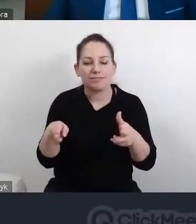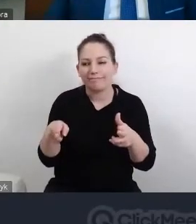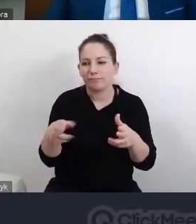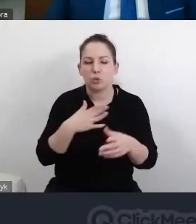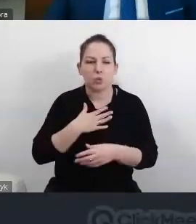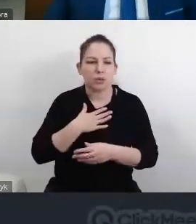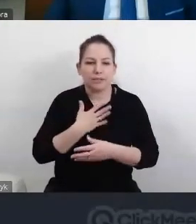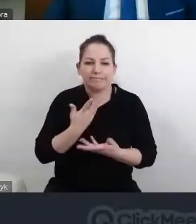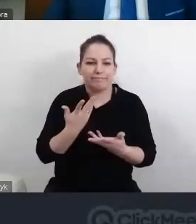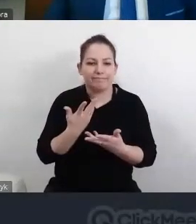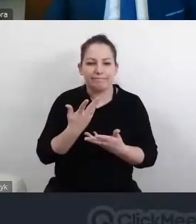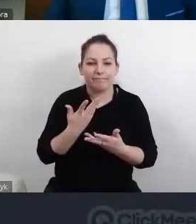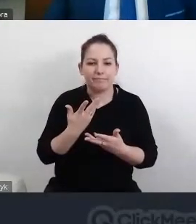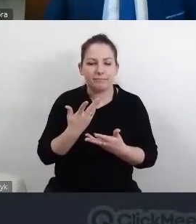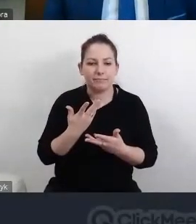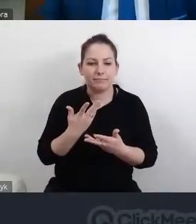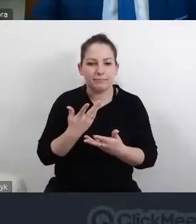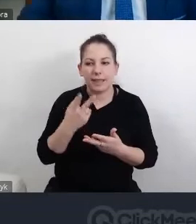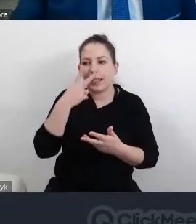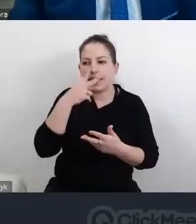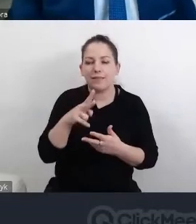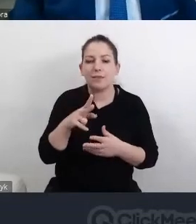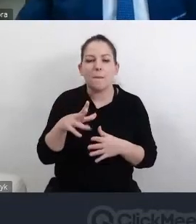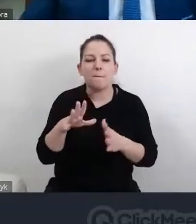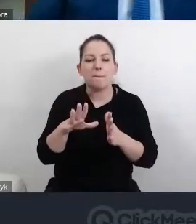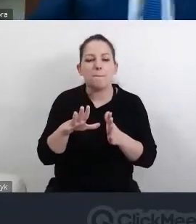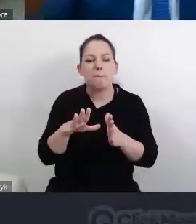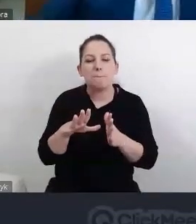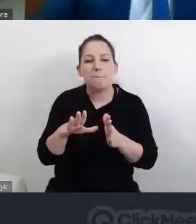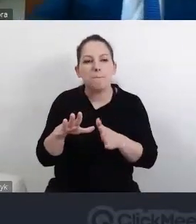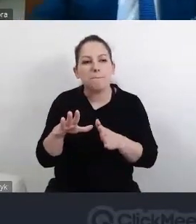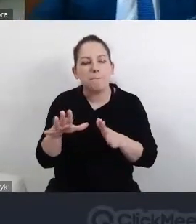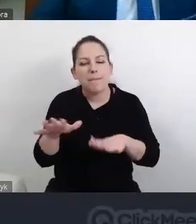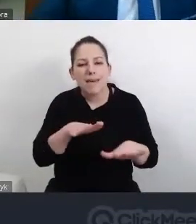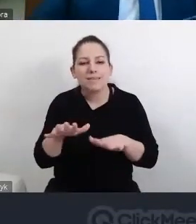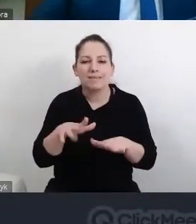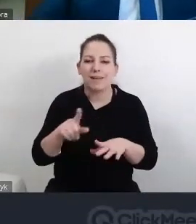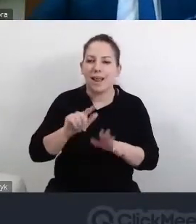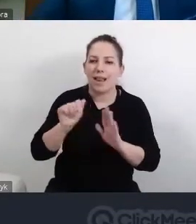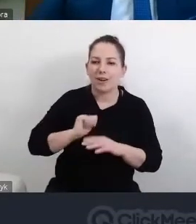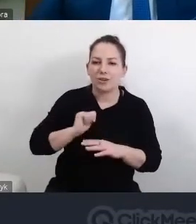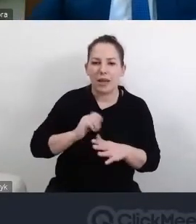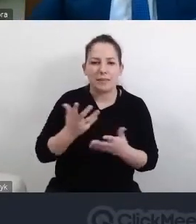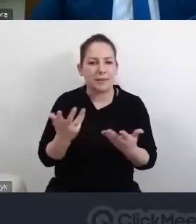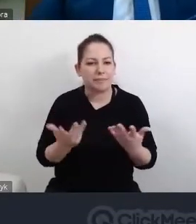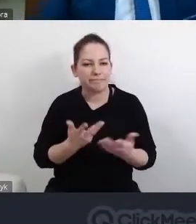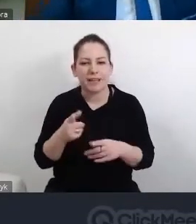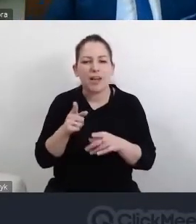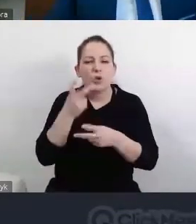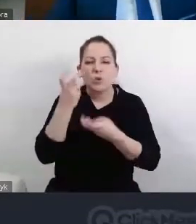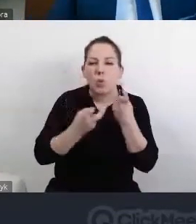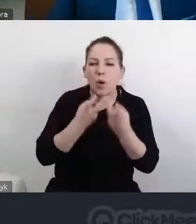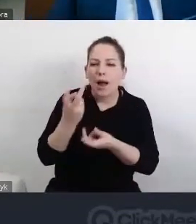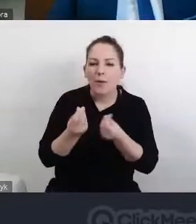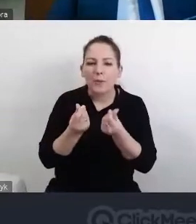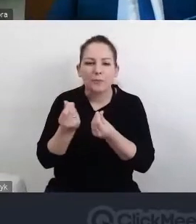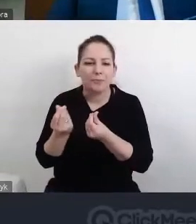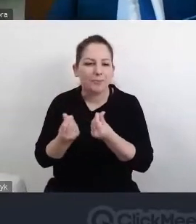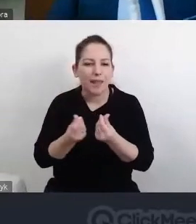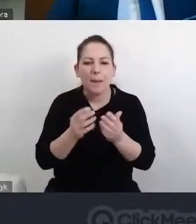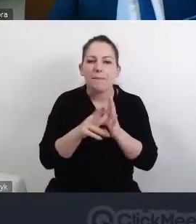gdyby miejsca dla siebie w tym miasteczku, szukając, tak jak wcześniej powiedziałem, miast